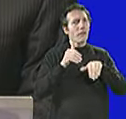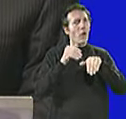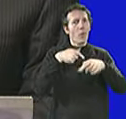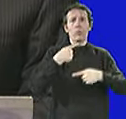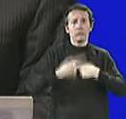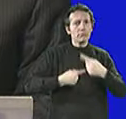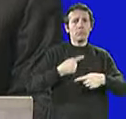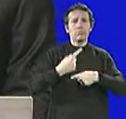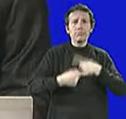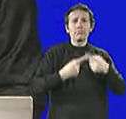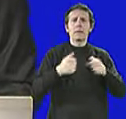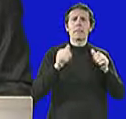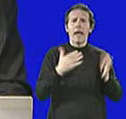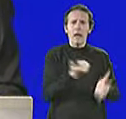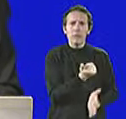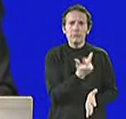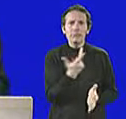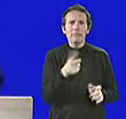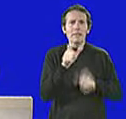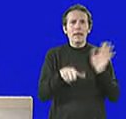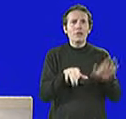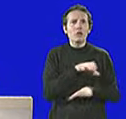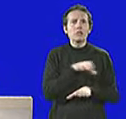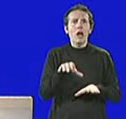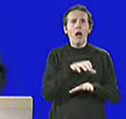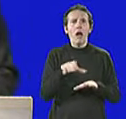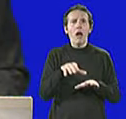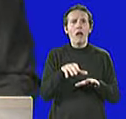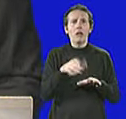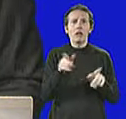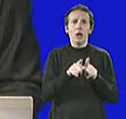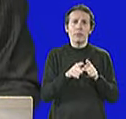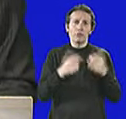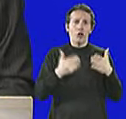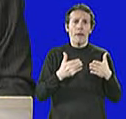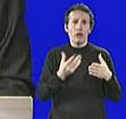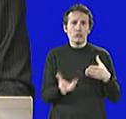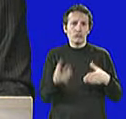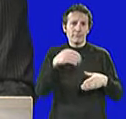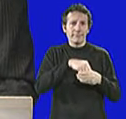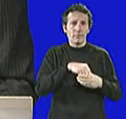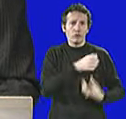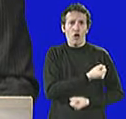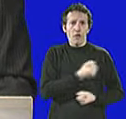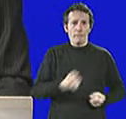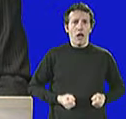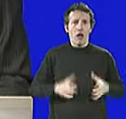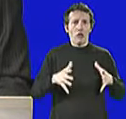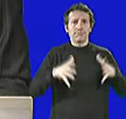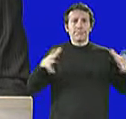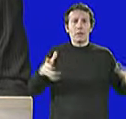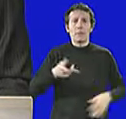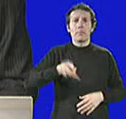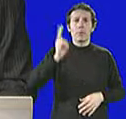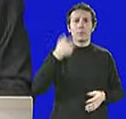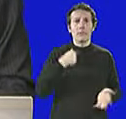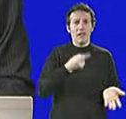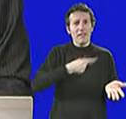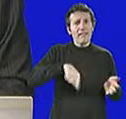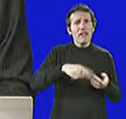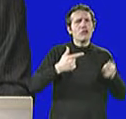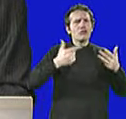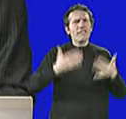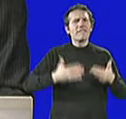Seules quelques centaines de personnes viendront grandir les chiffres du chômage. Mais pour nous, ce ne sont pas que des